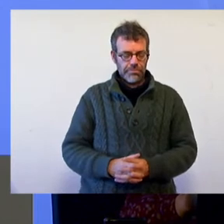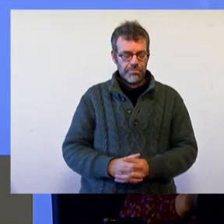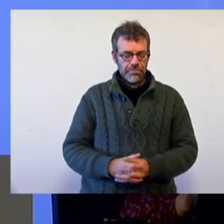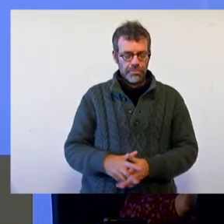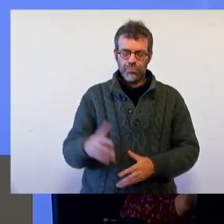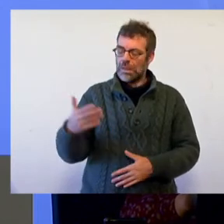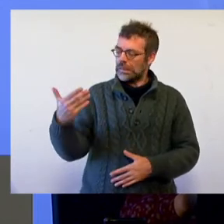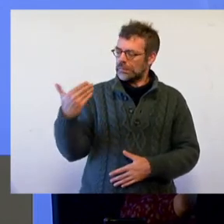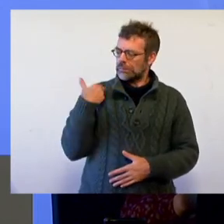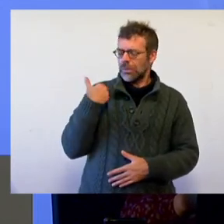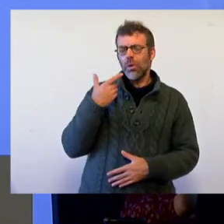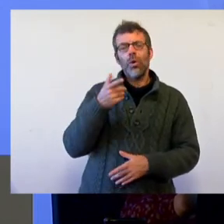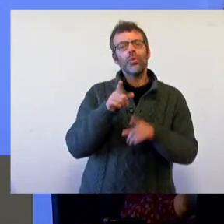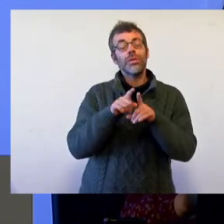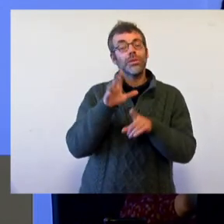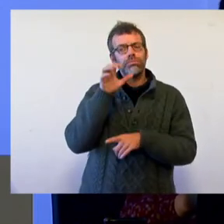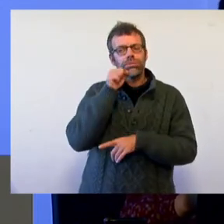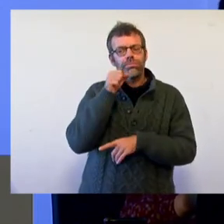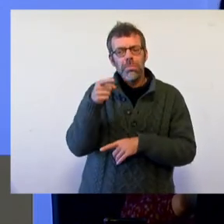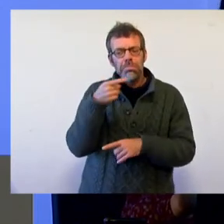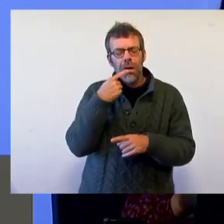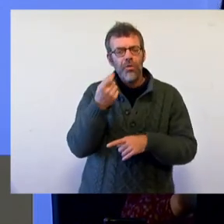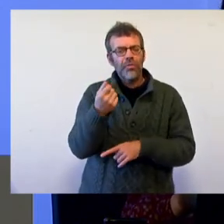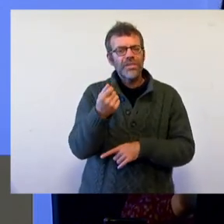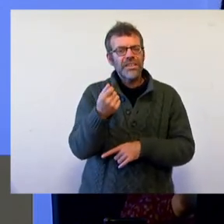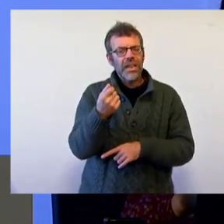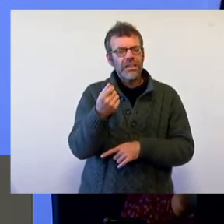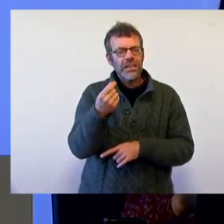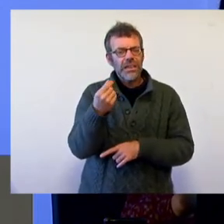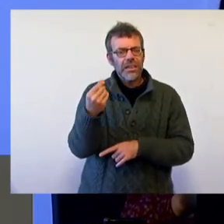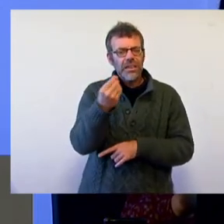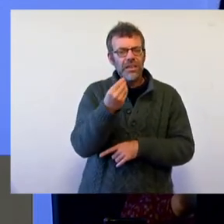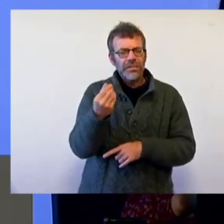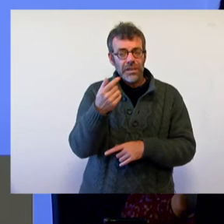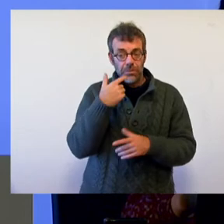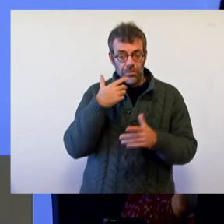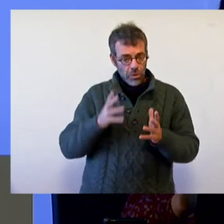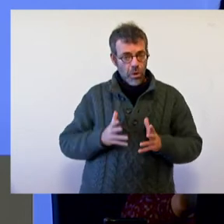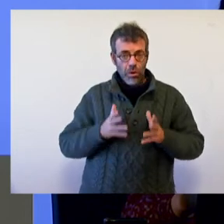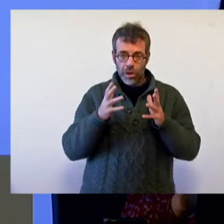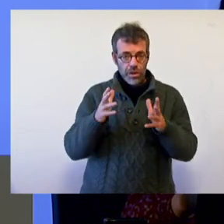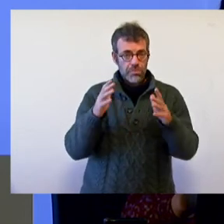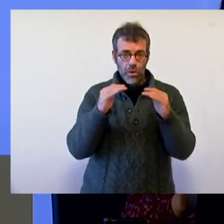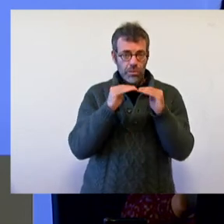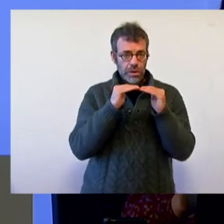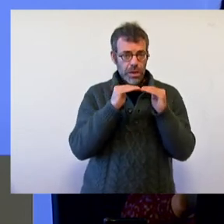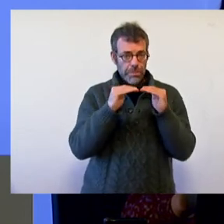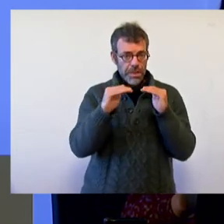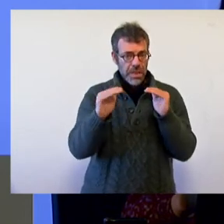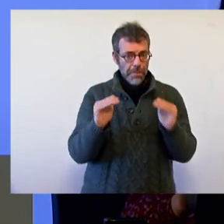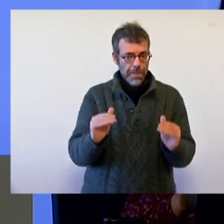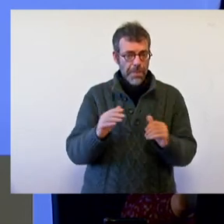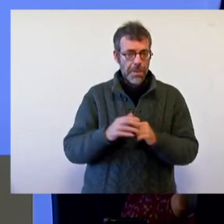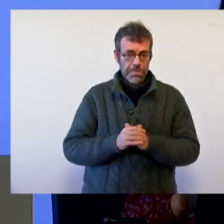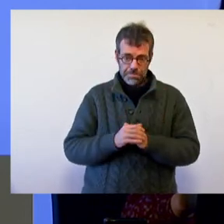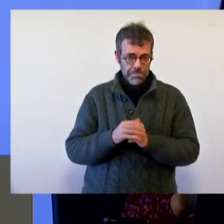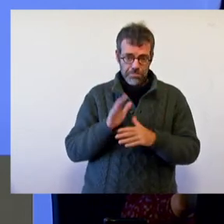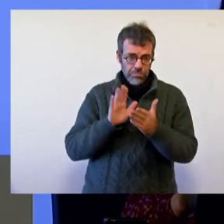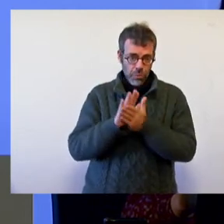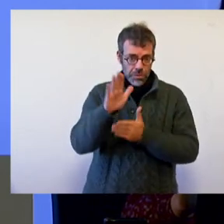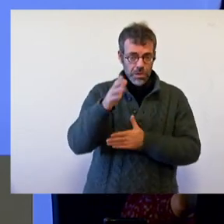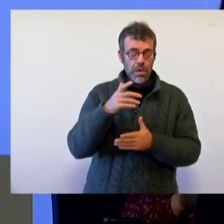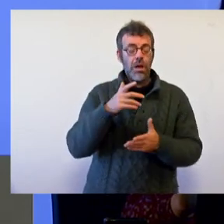la fiscalité. Eh bien, nous continuons l'engagement de stabilité des taux. Et la principale recette, qui est la taxe